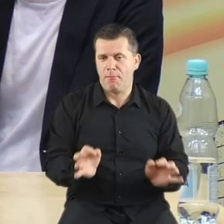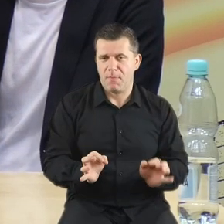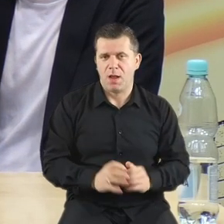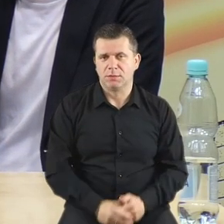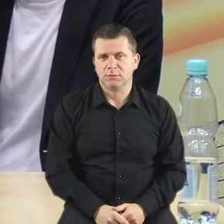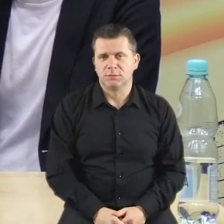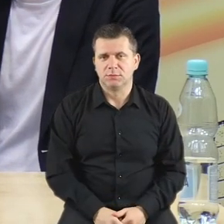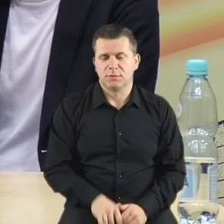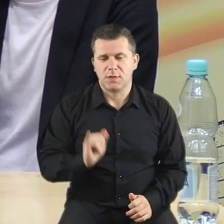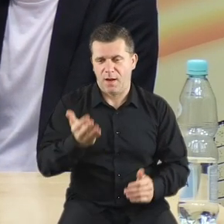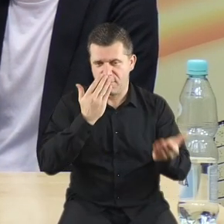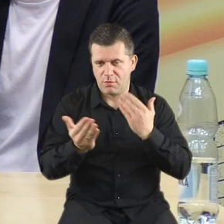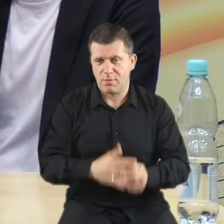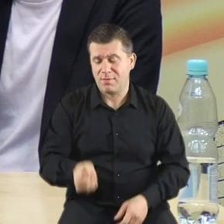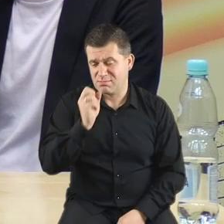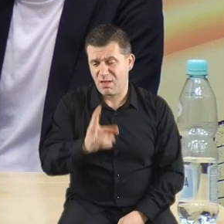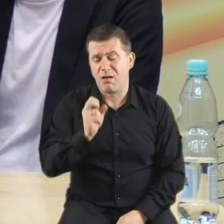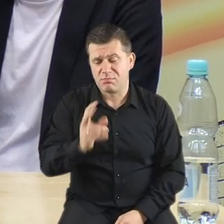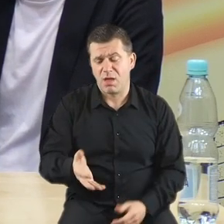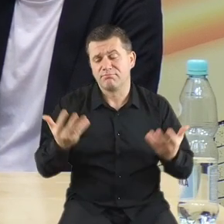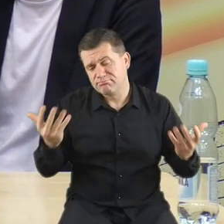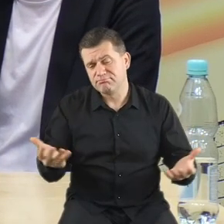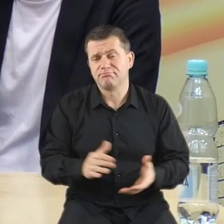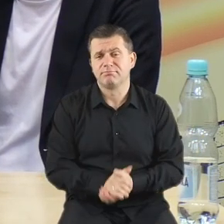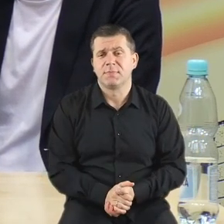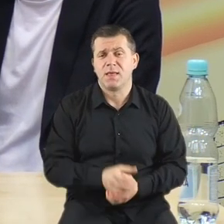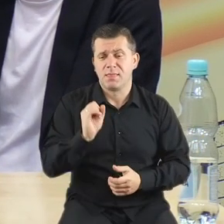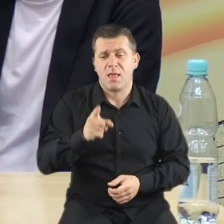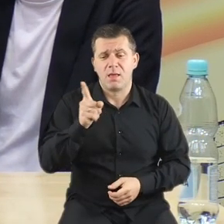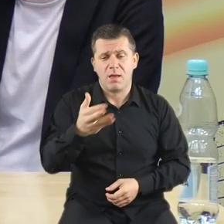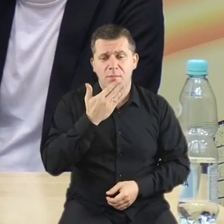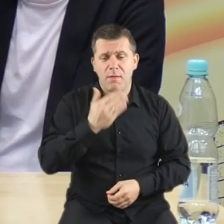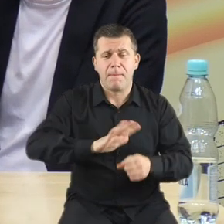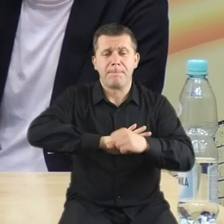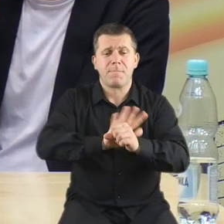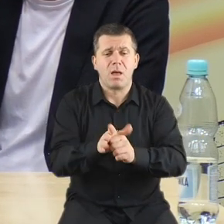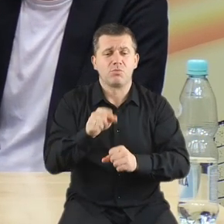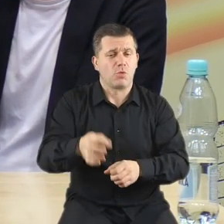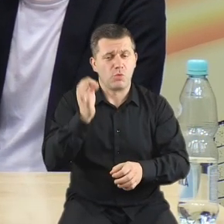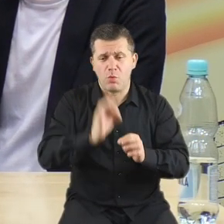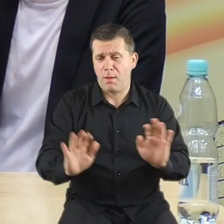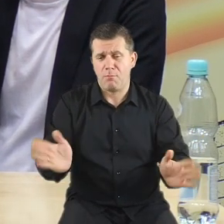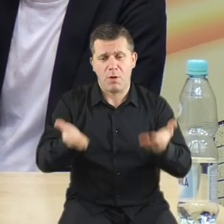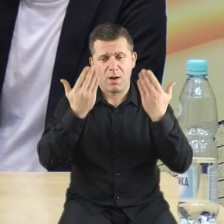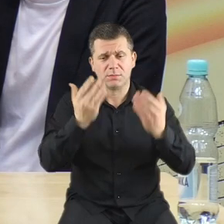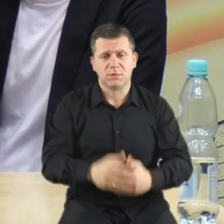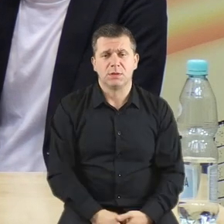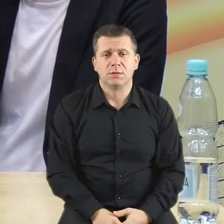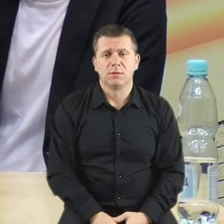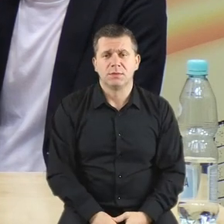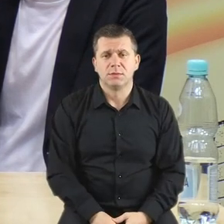jak obecnie wygląda. Tak, niestety rzeczywiście jest chyba tak jak pani mówi, no, pandemia to pokazała tak, najlepiej.